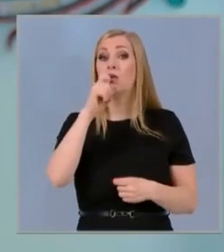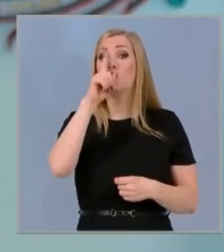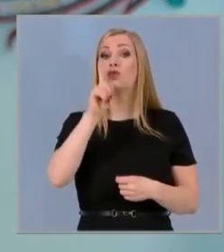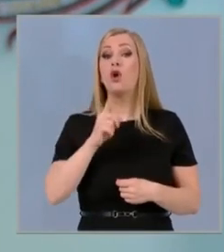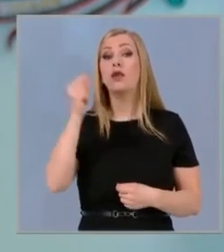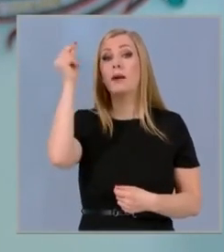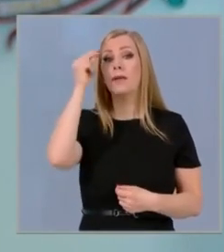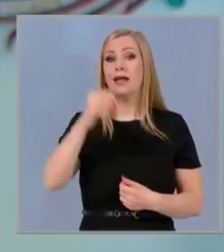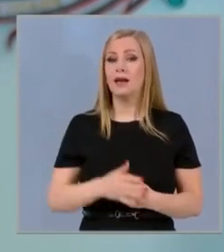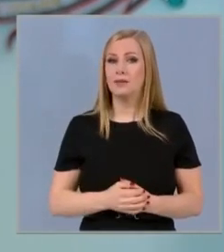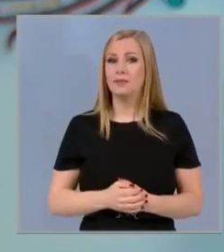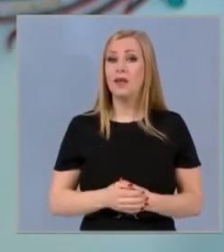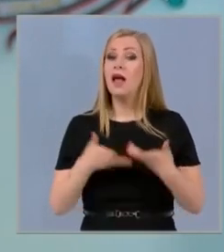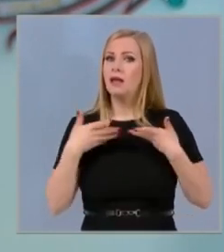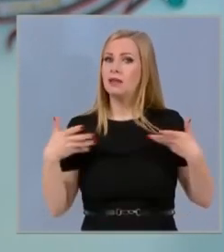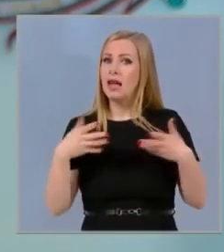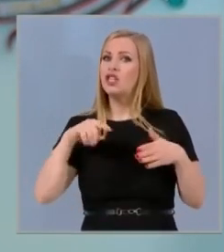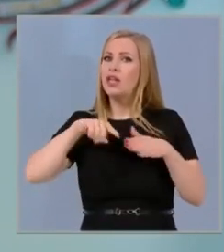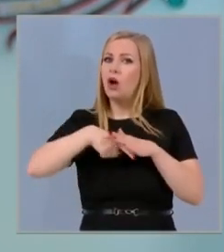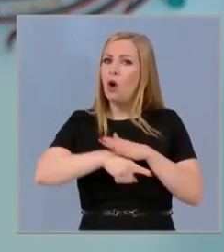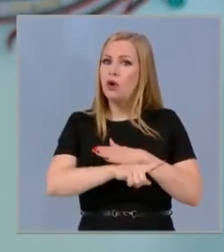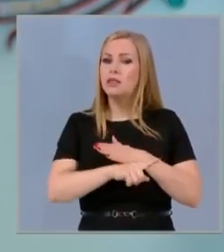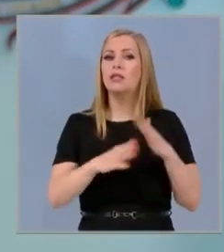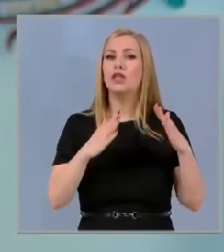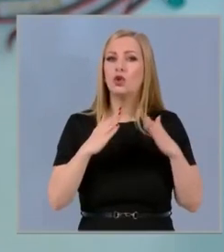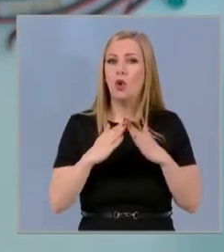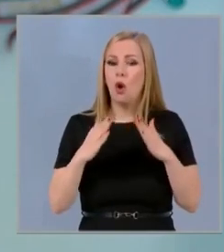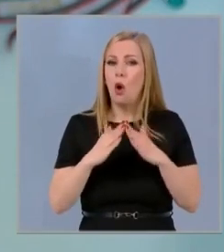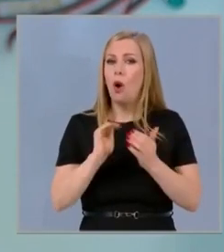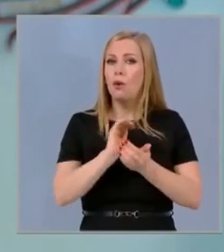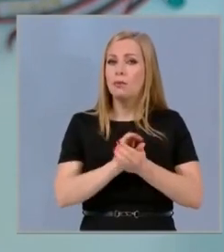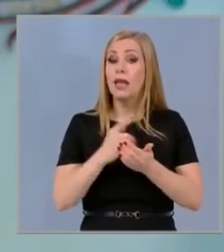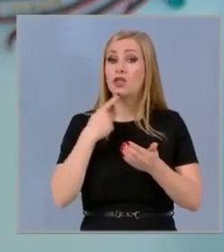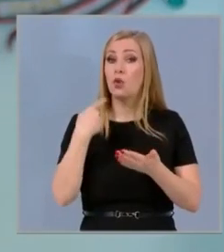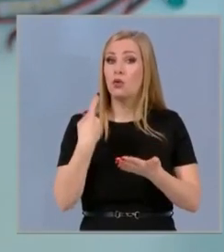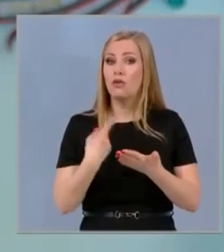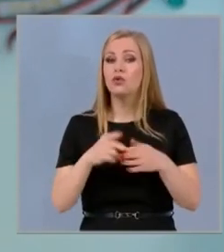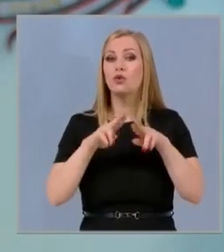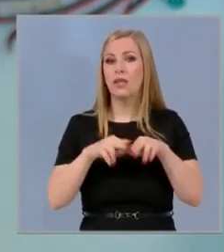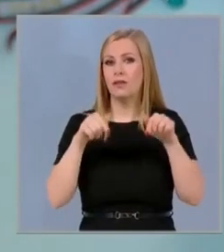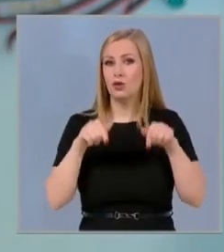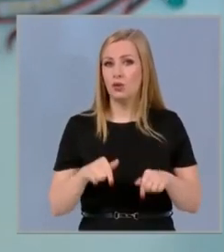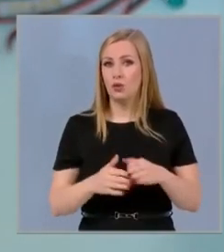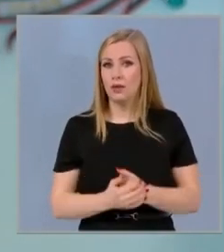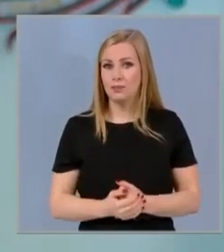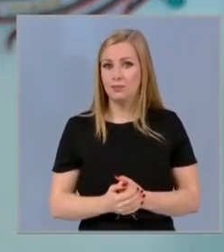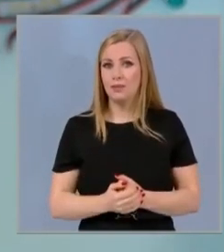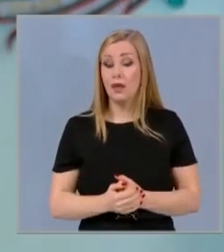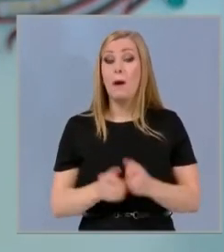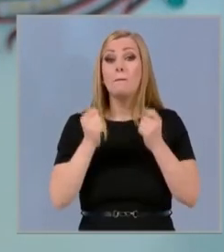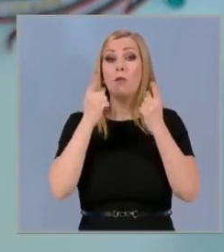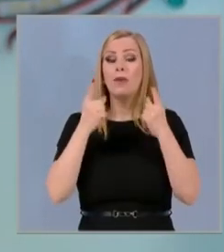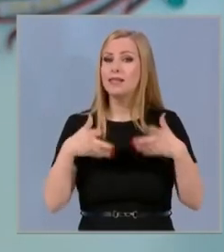България. Нашите корени, нашият дом и нашата отговорност остават тук. Под блясъка